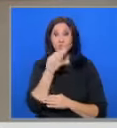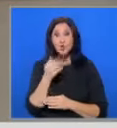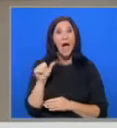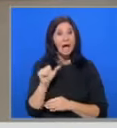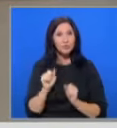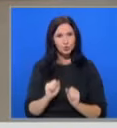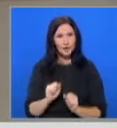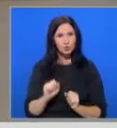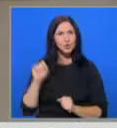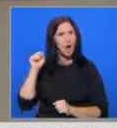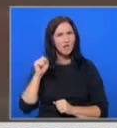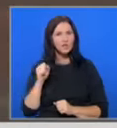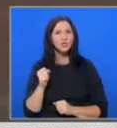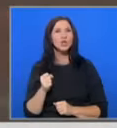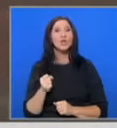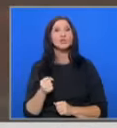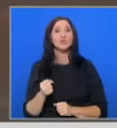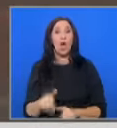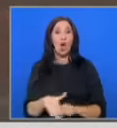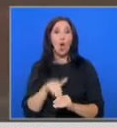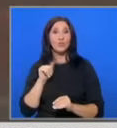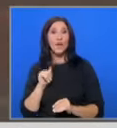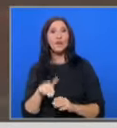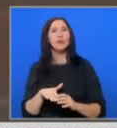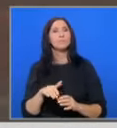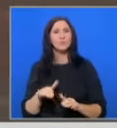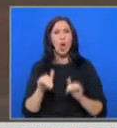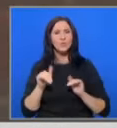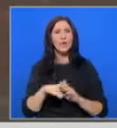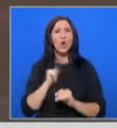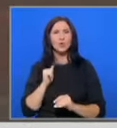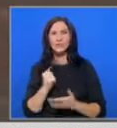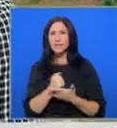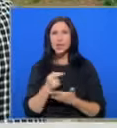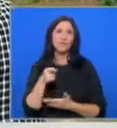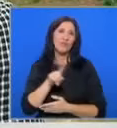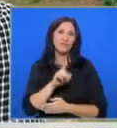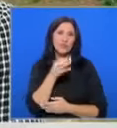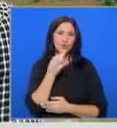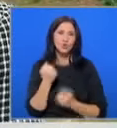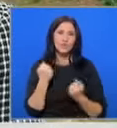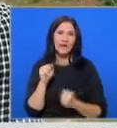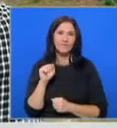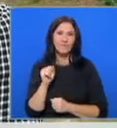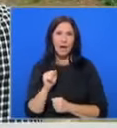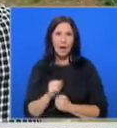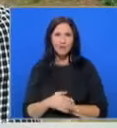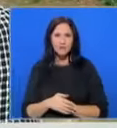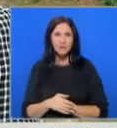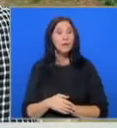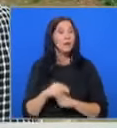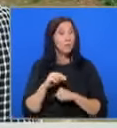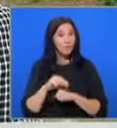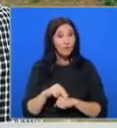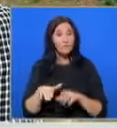Айван очакваше, че касата ще изтегли отказа си за лечение. Това обаче не се случи. Здравната каса в